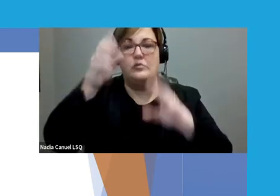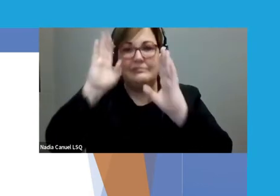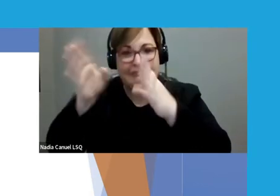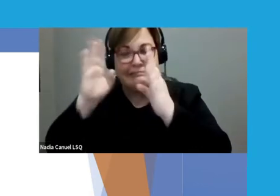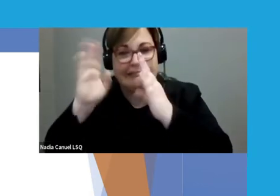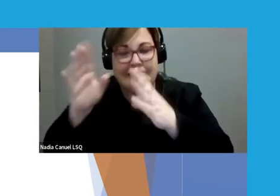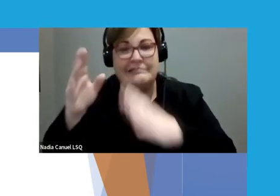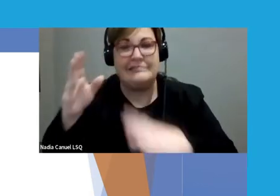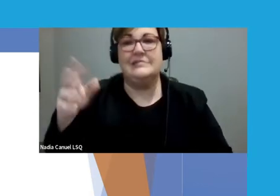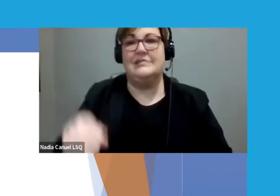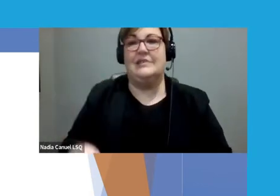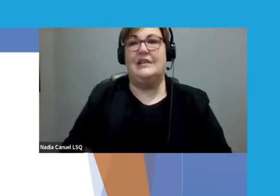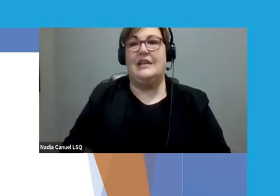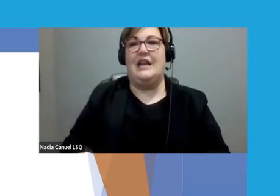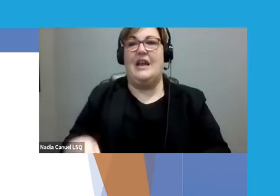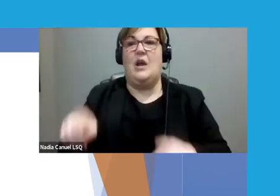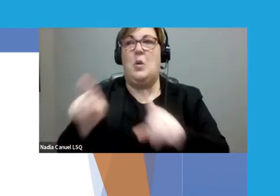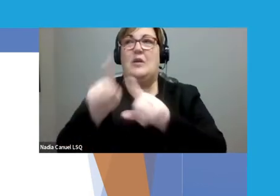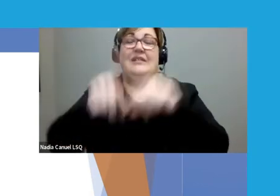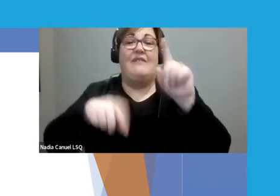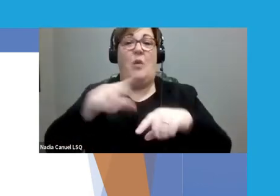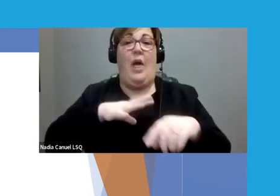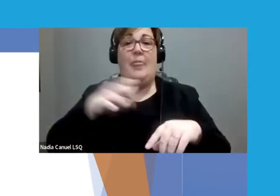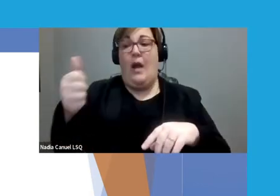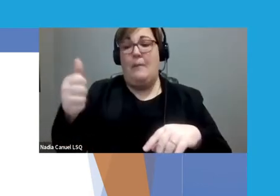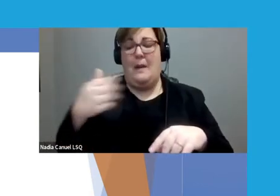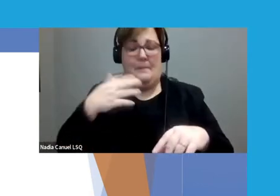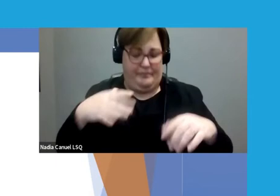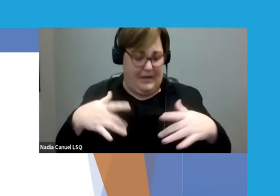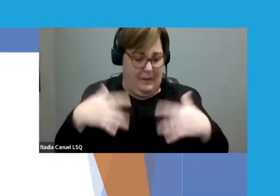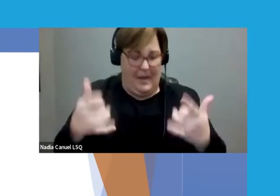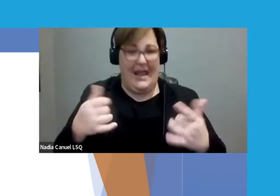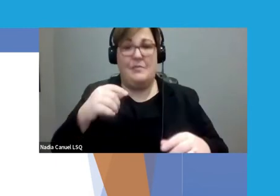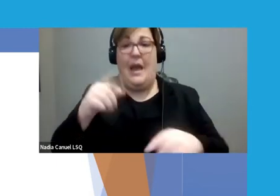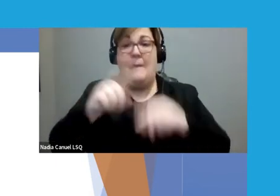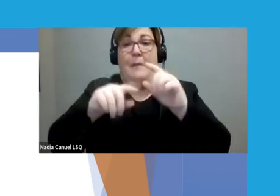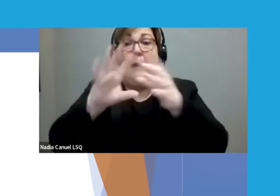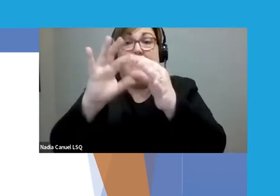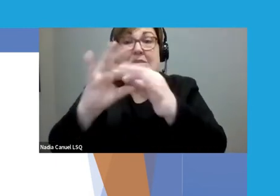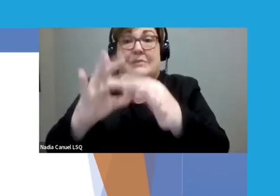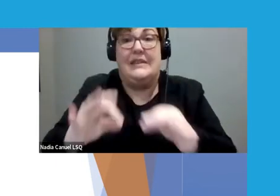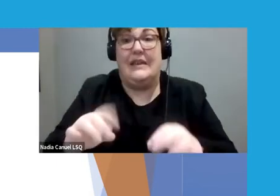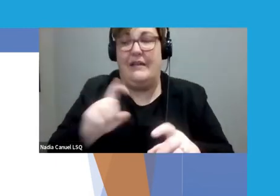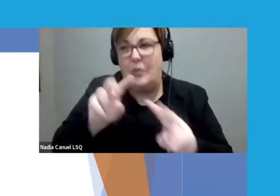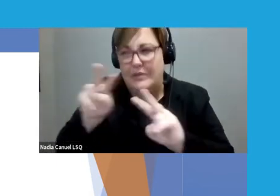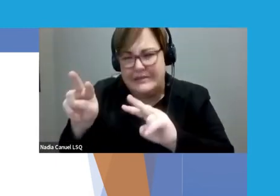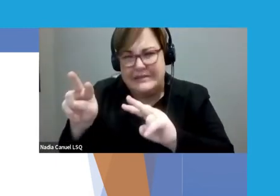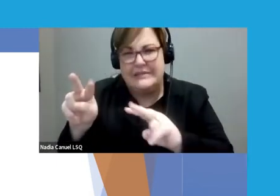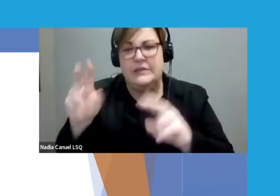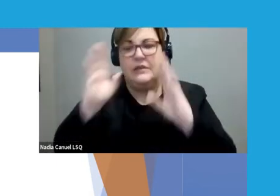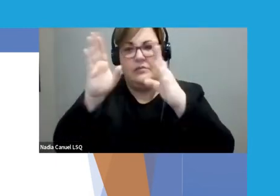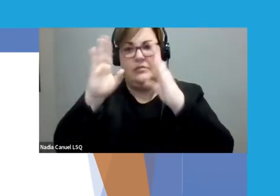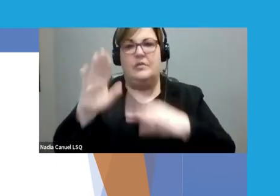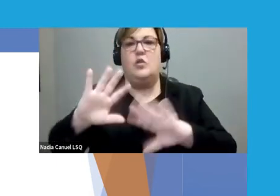qui perçoit les malaises non nommés clairement et qui transparaissent dans le discours des